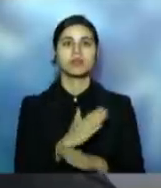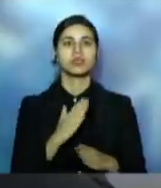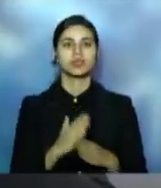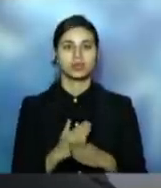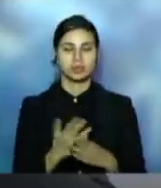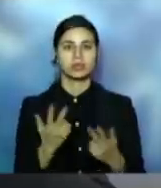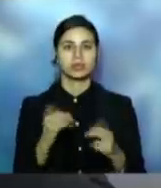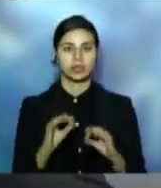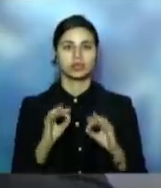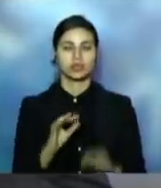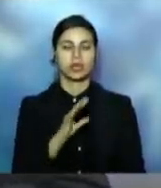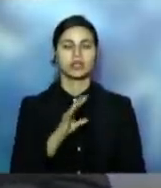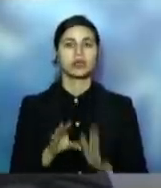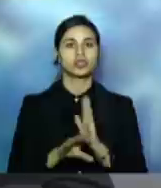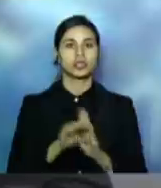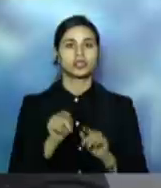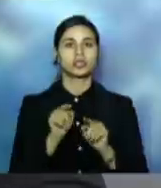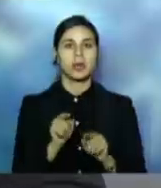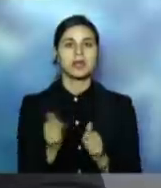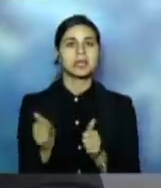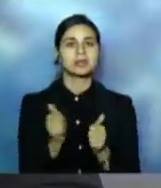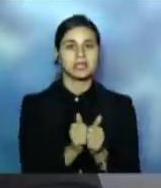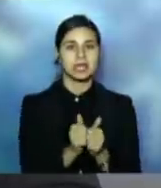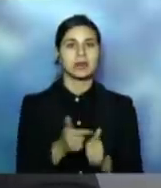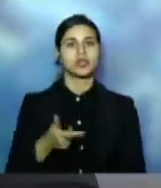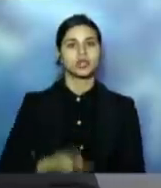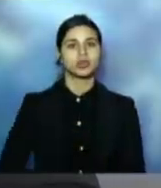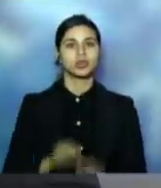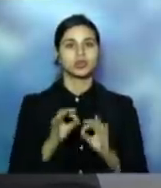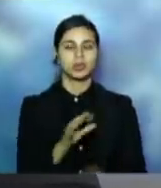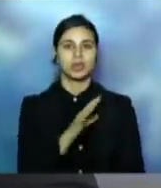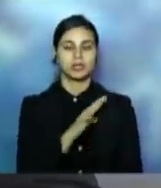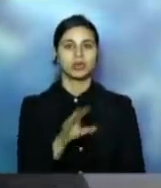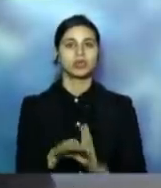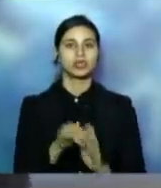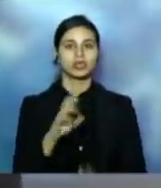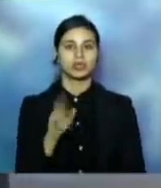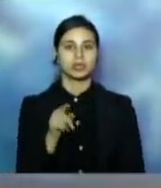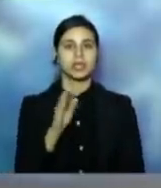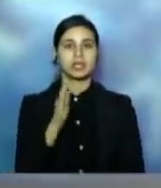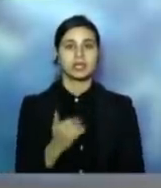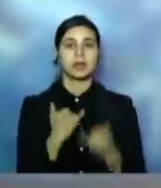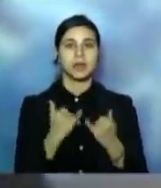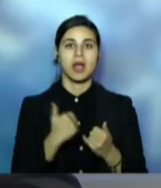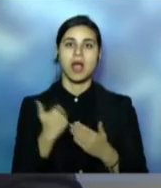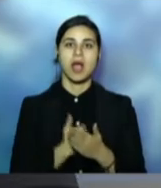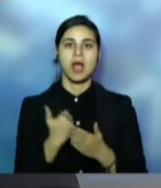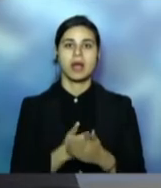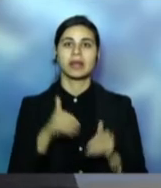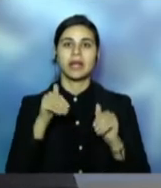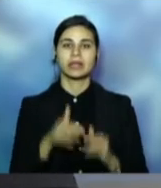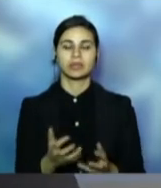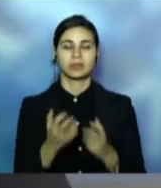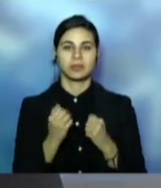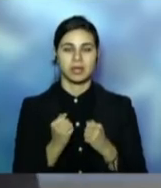ერთეული სწორად იყო შერჩეული, მასთან მისადაგებული ინსულინი სწორად იყო შერჩეული და გიწევთ ახლა ახალი